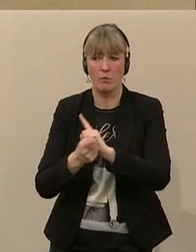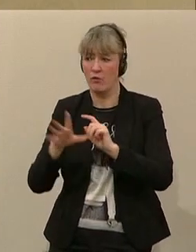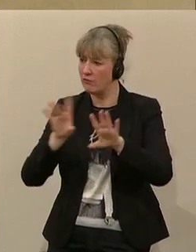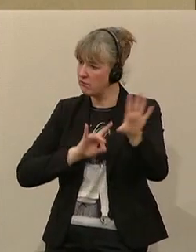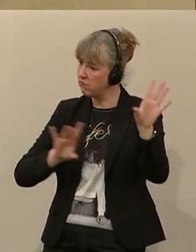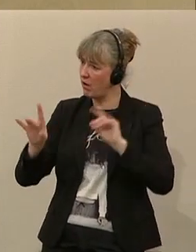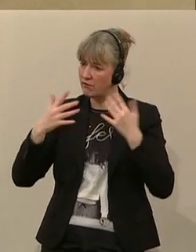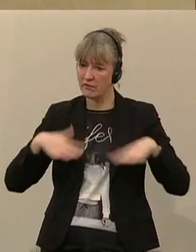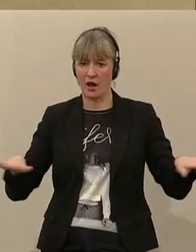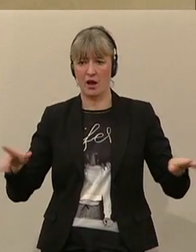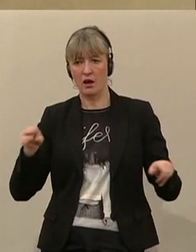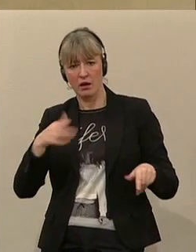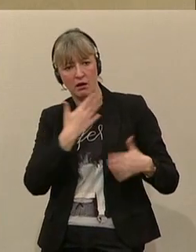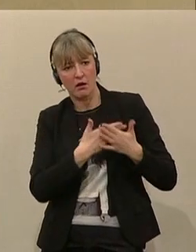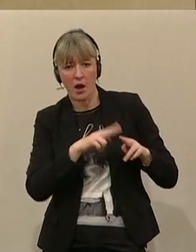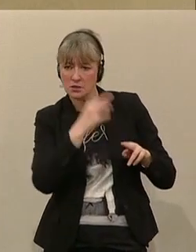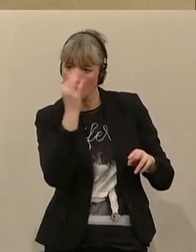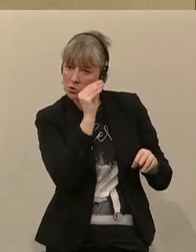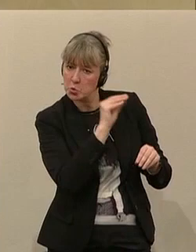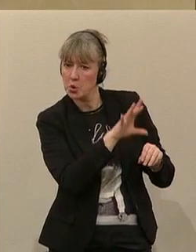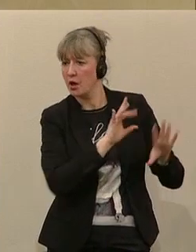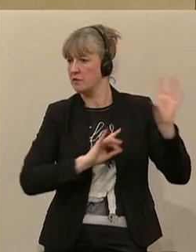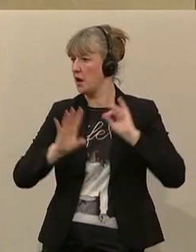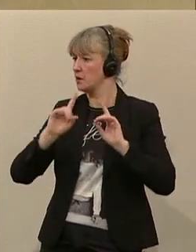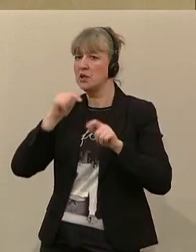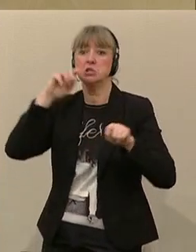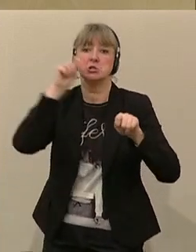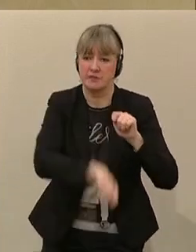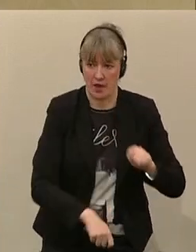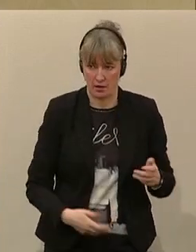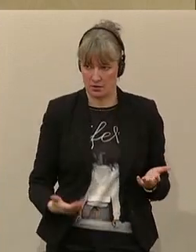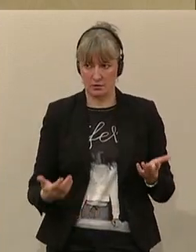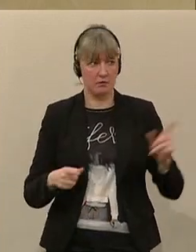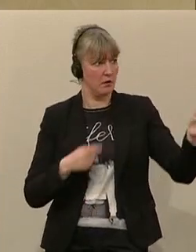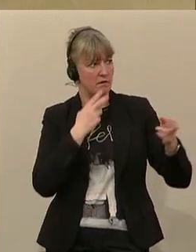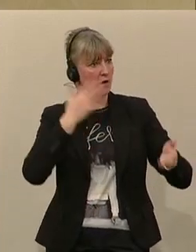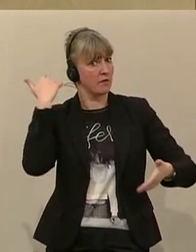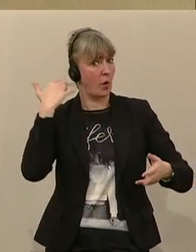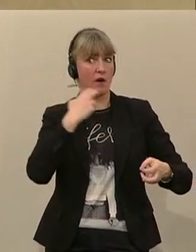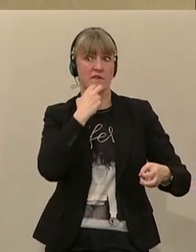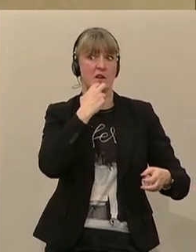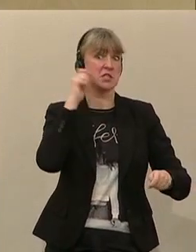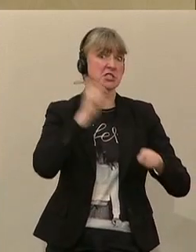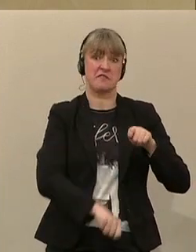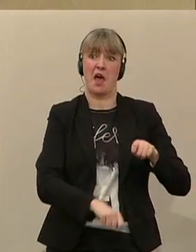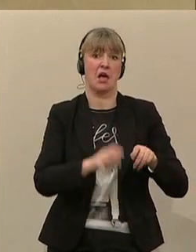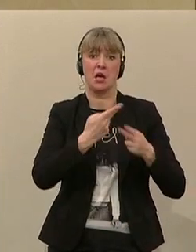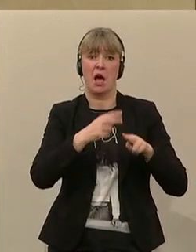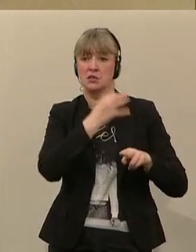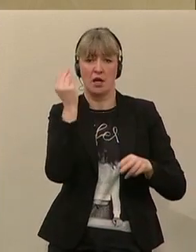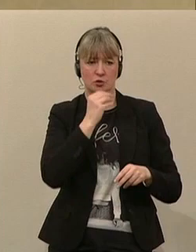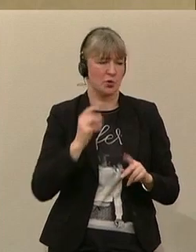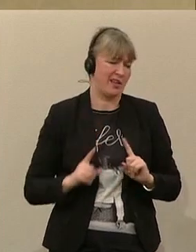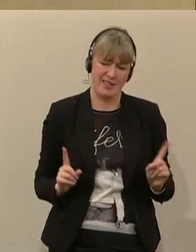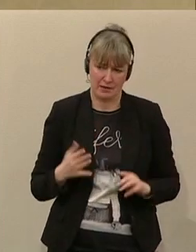auch im Zusammenhang mit den Ganztagsschulen und dergleichen fort, dass man eben keinen Zwang macht. Das haben Sie oder wollten Sie in der Vergangenheit umsetzen, Zwang zur Ganztagsschule etc.